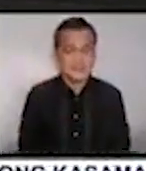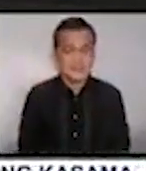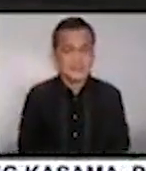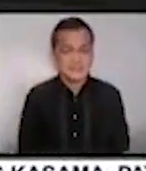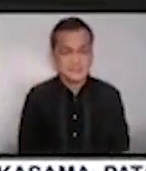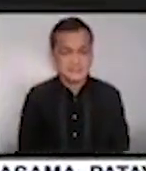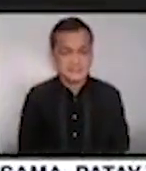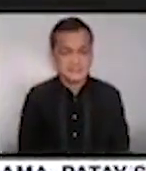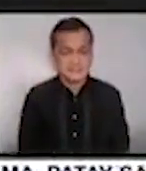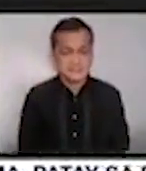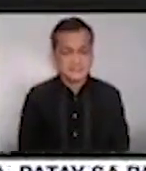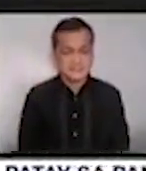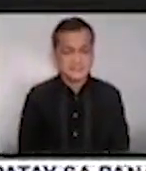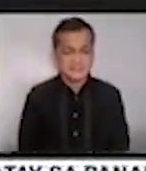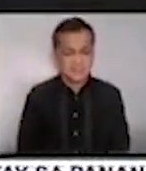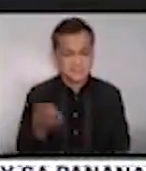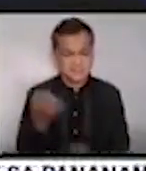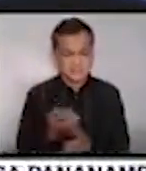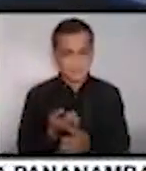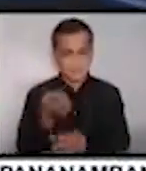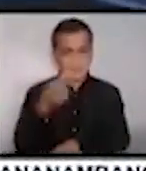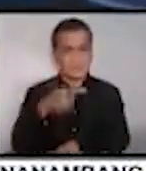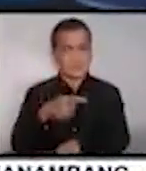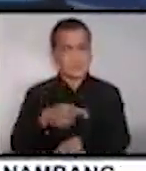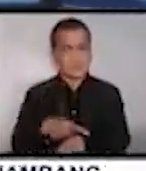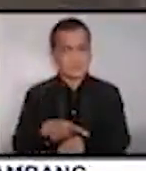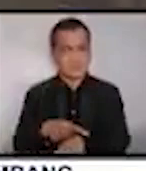Bawat saglit ay aking